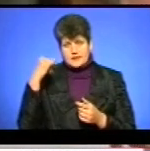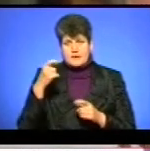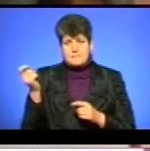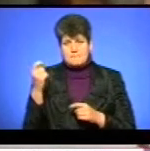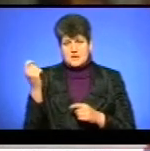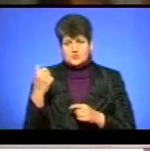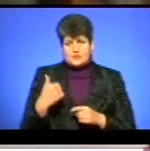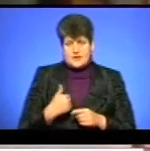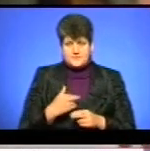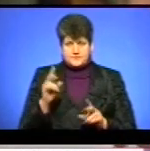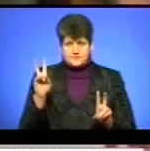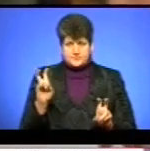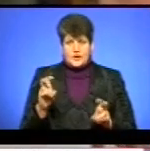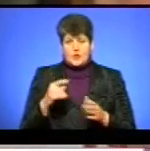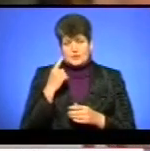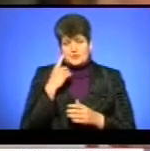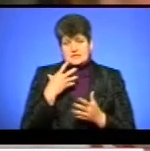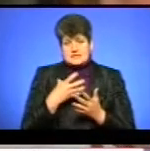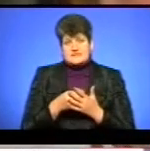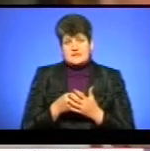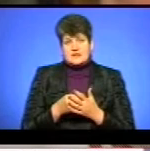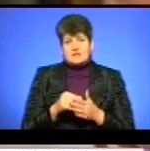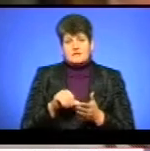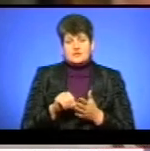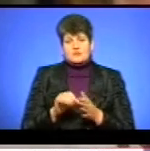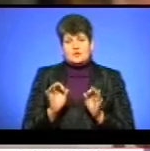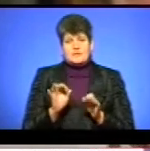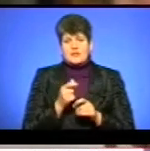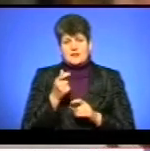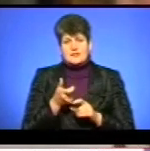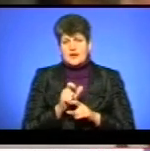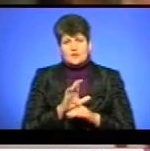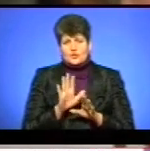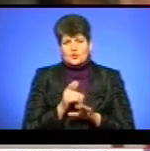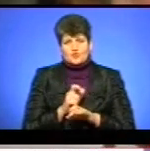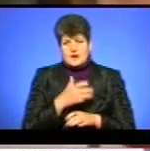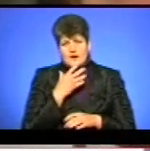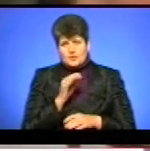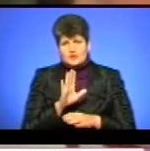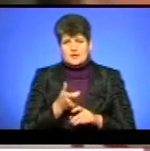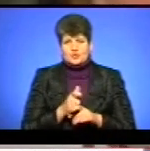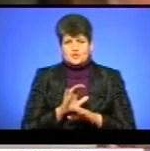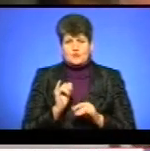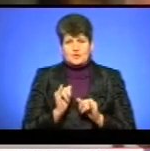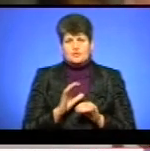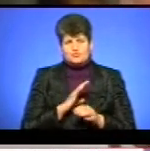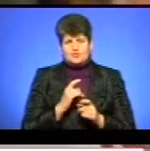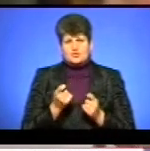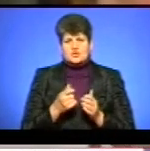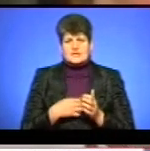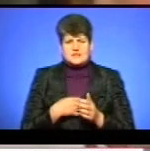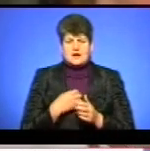виступ нормально, не дуже гарно і не дуже погано. Було трошки